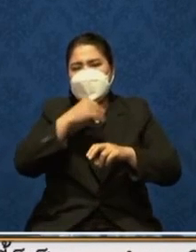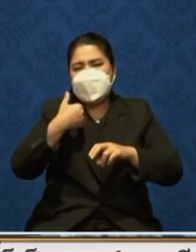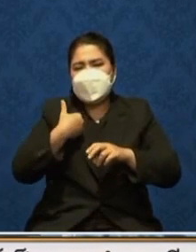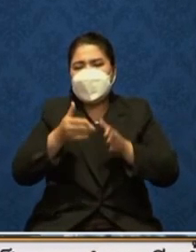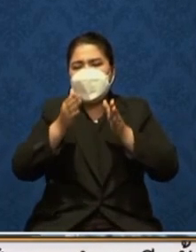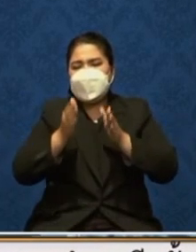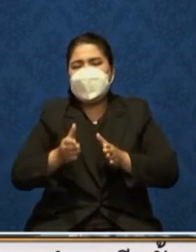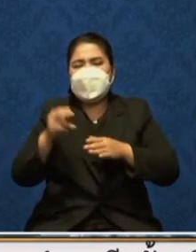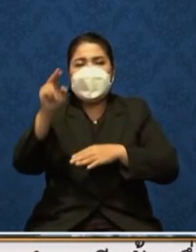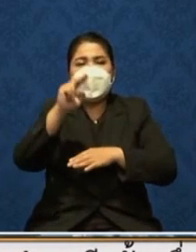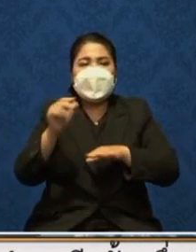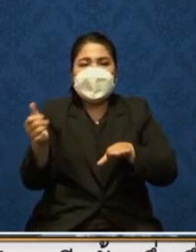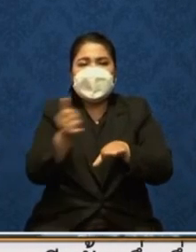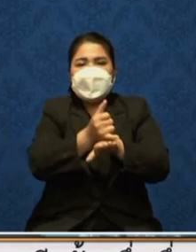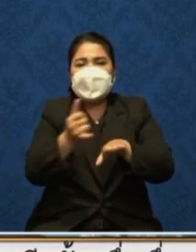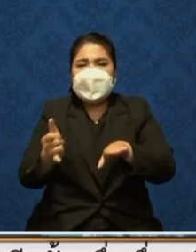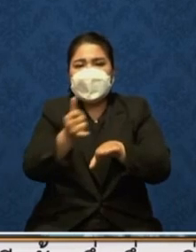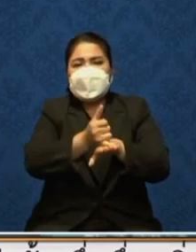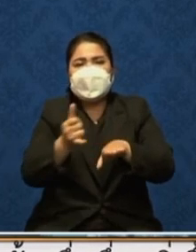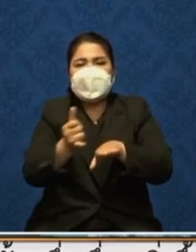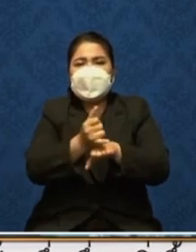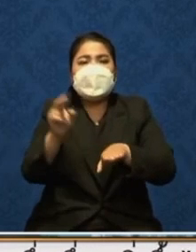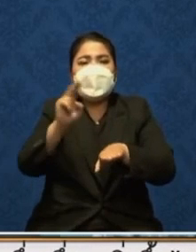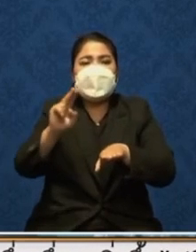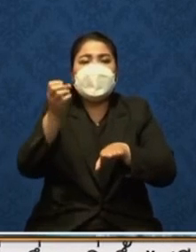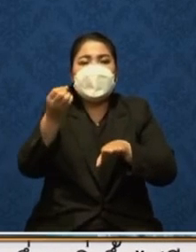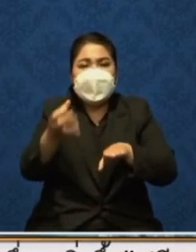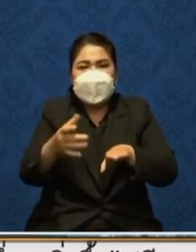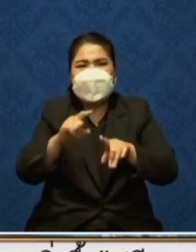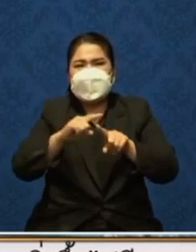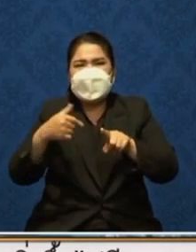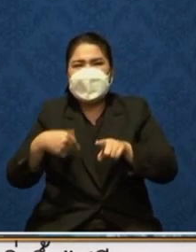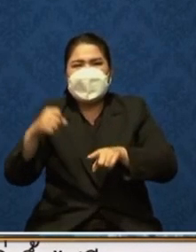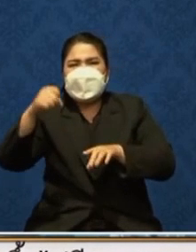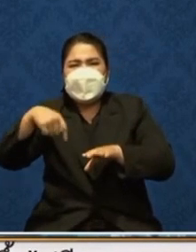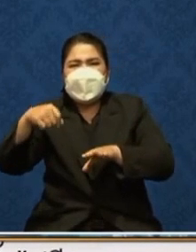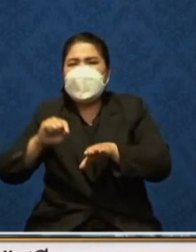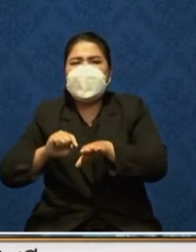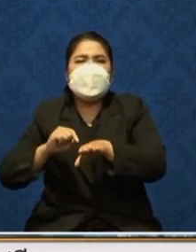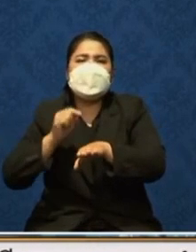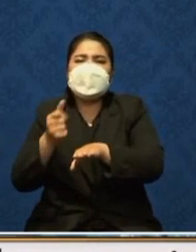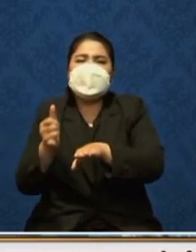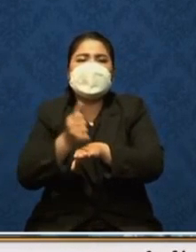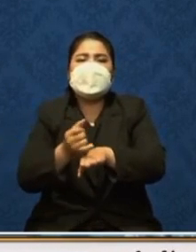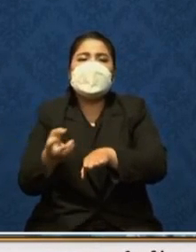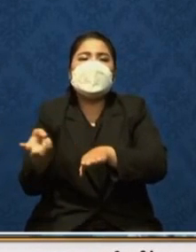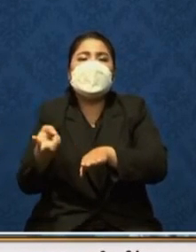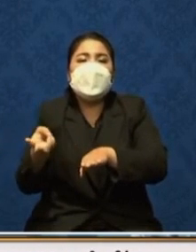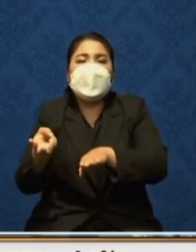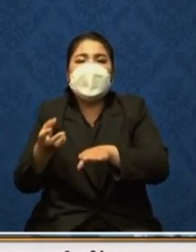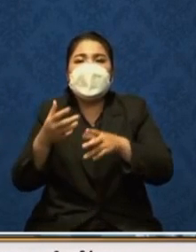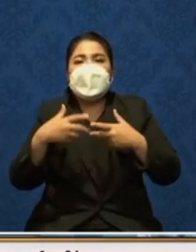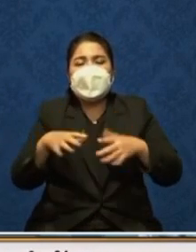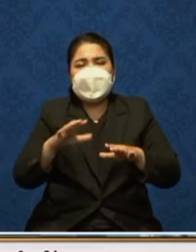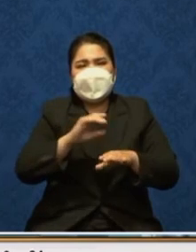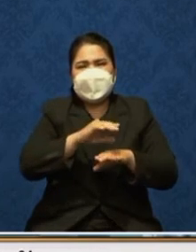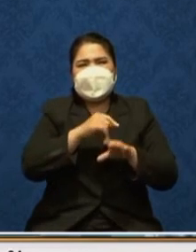ไมได้สร้างแบ Apr Gon กใอยี้คนมจะใช้อยน้อยผ Plus Vถ้จะลงทนก็คือไมงiete